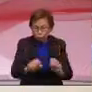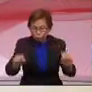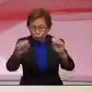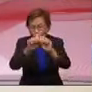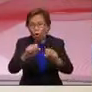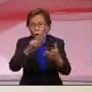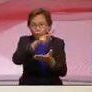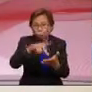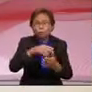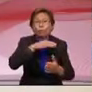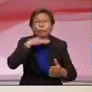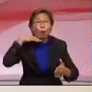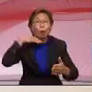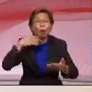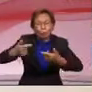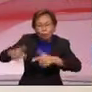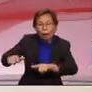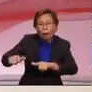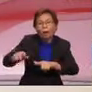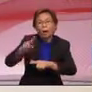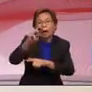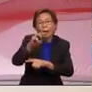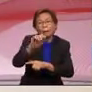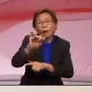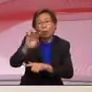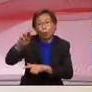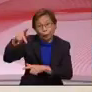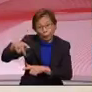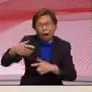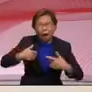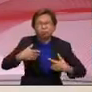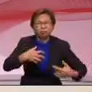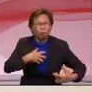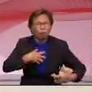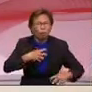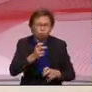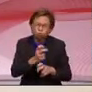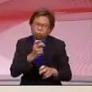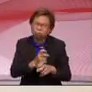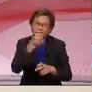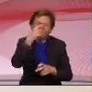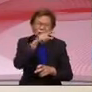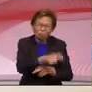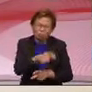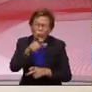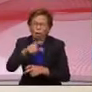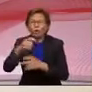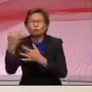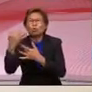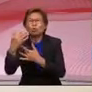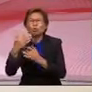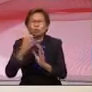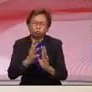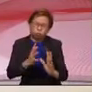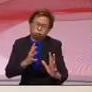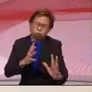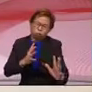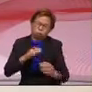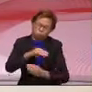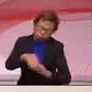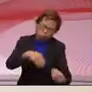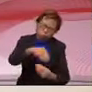pusat penyembelihan yang dibenarkan oleh Majlis Agama Negeri. Terdapat keluhan kesukaran bagi penduduk kerana perlu menunggu giliran jika